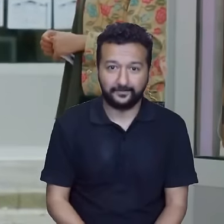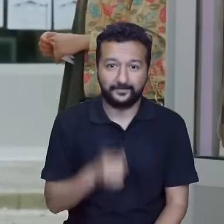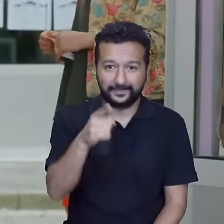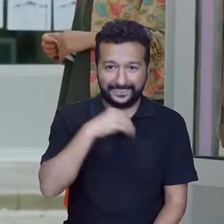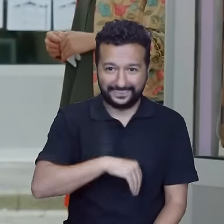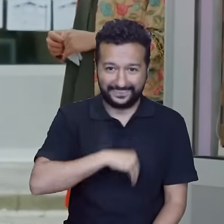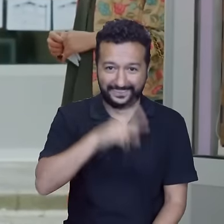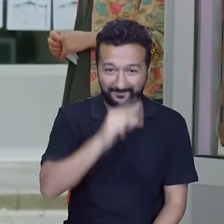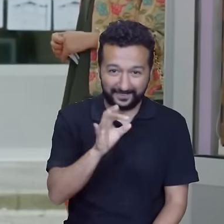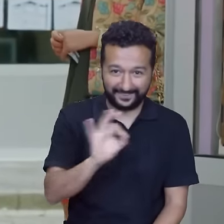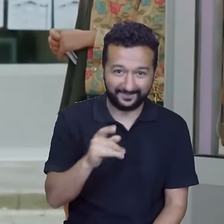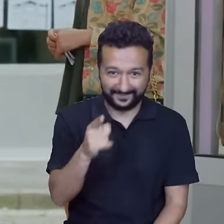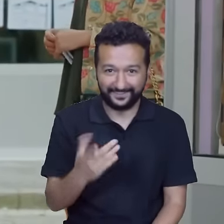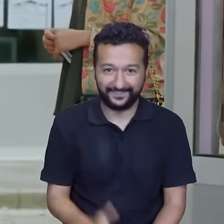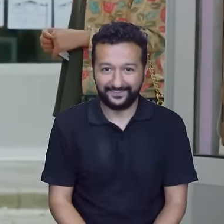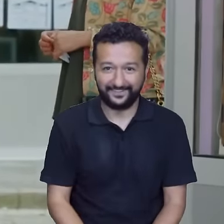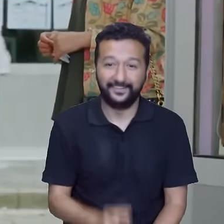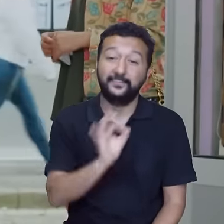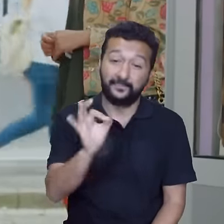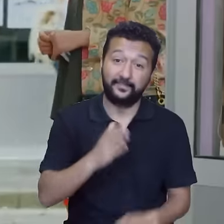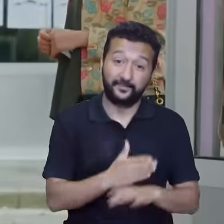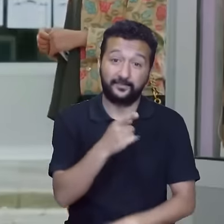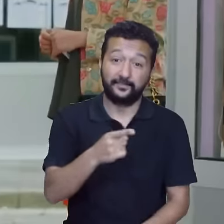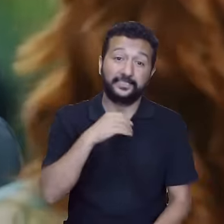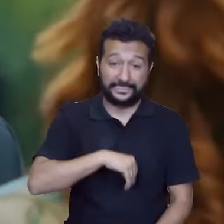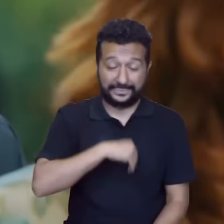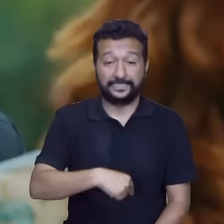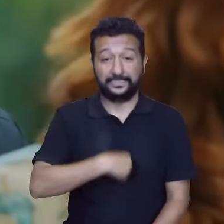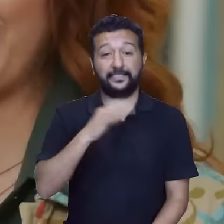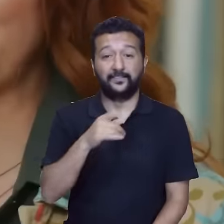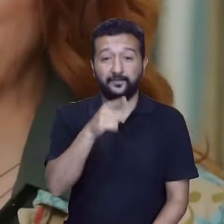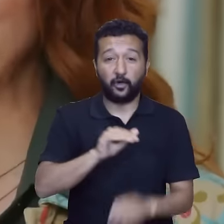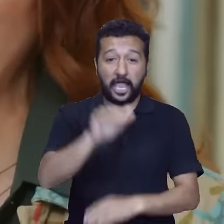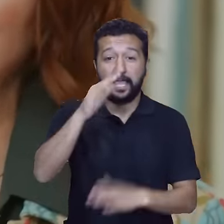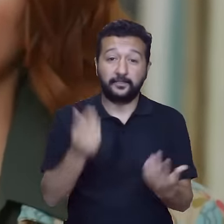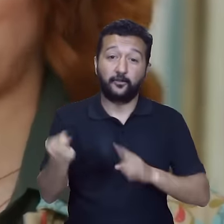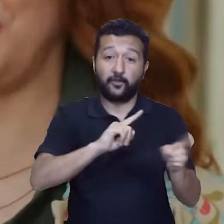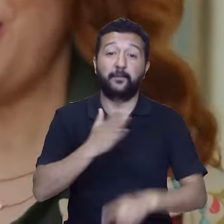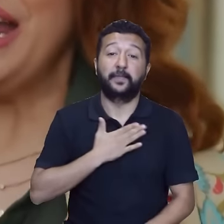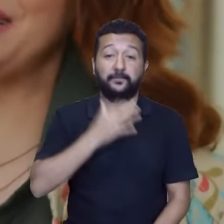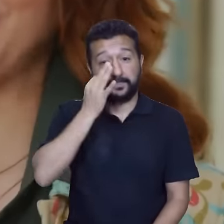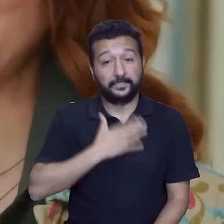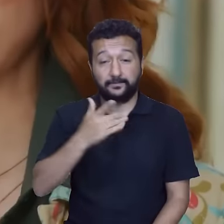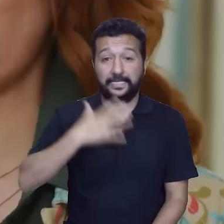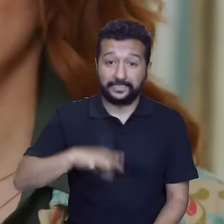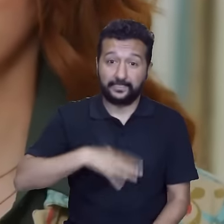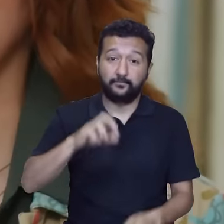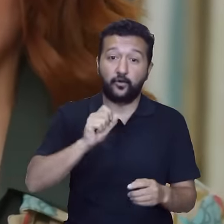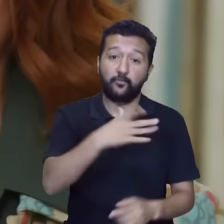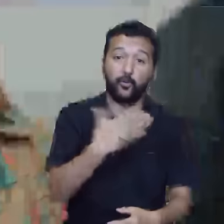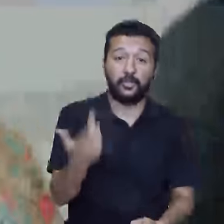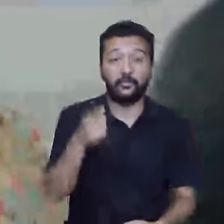İçim bir cız etti değil mi? Böyle bir titredi için. Bir titredi, bir cızladım. Bu hayatta yönetmen benim canım. İstediğime